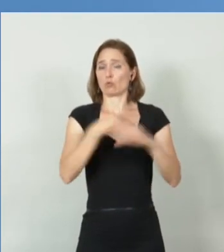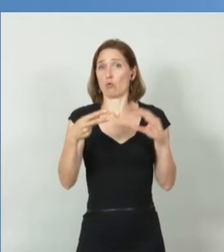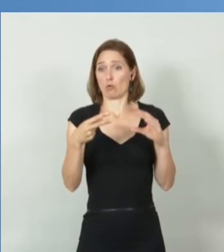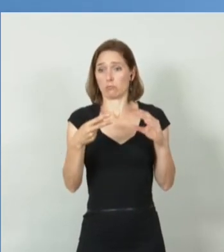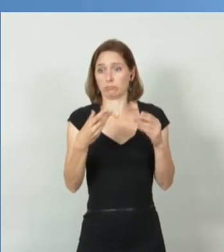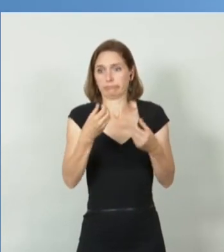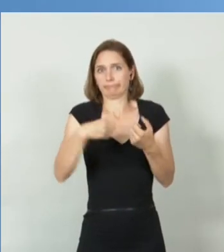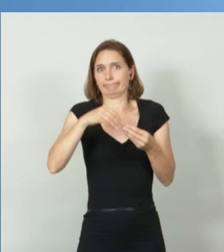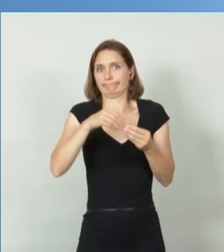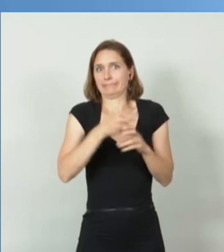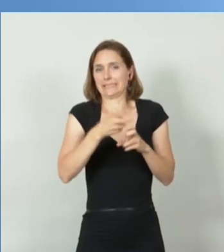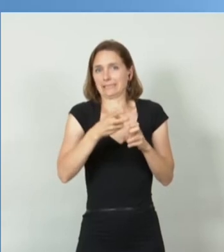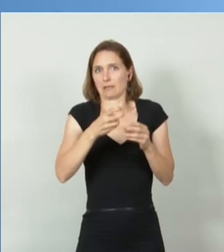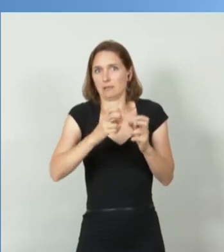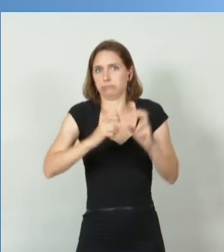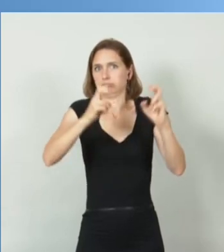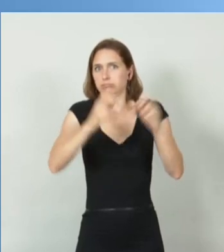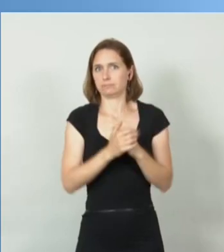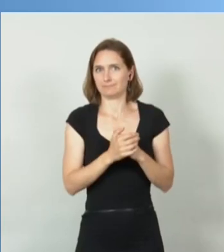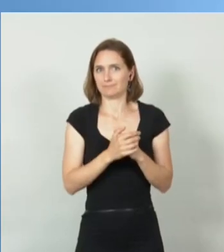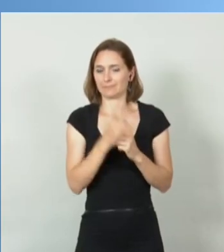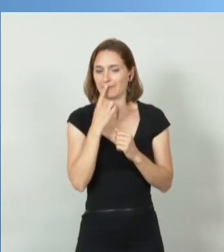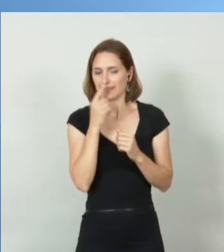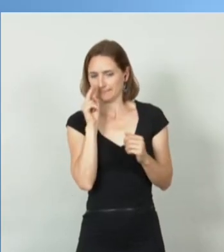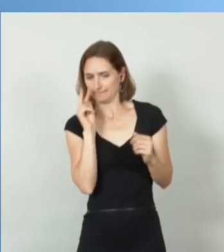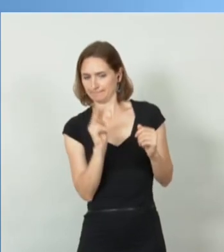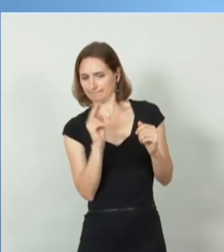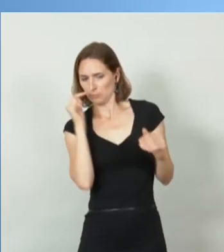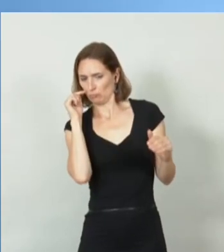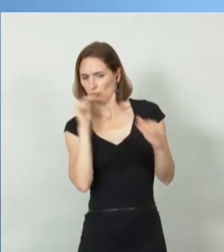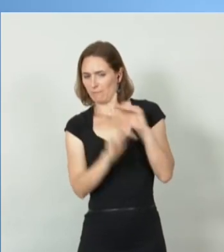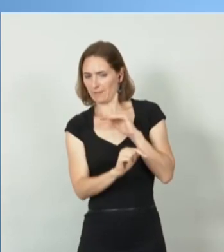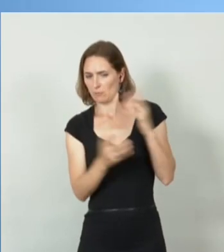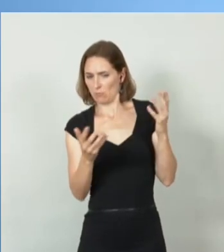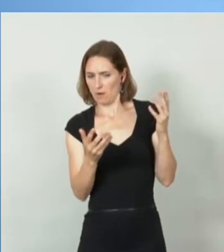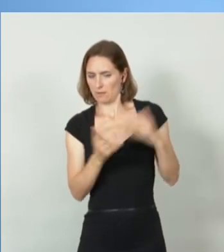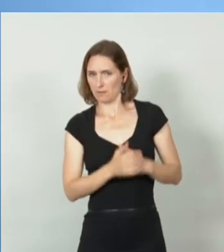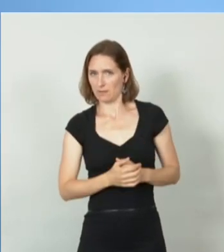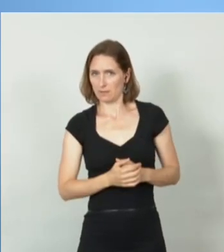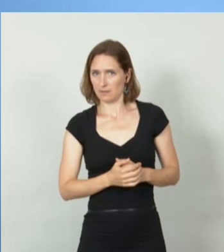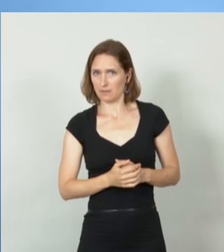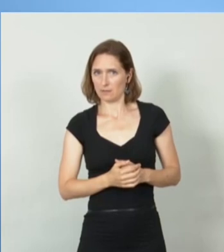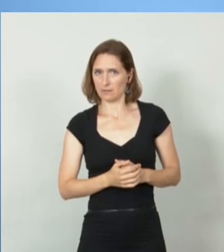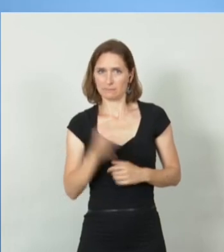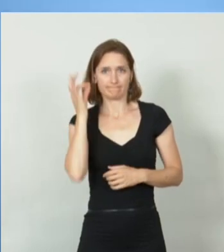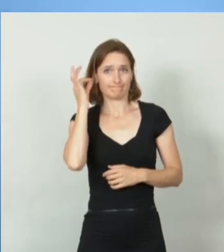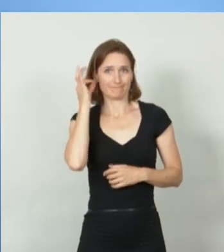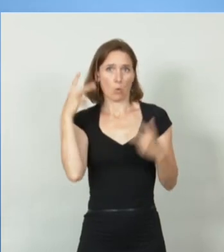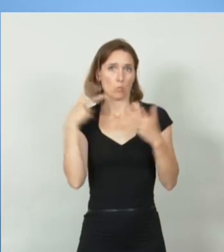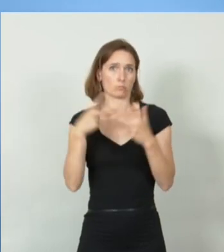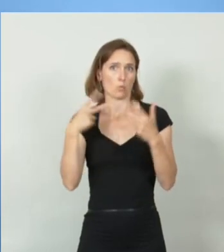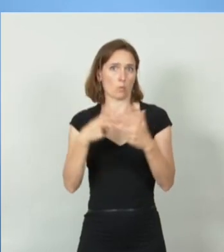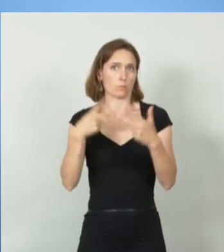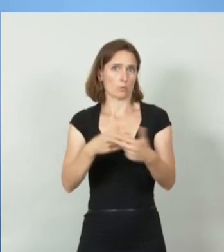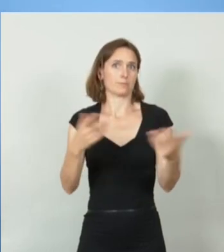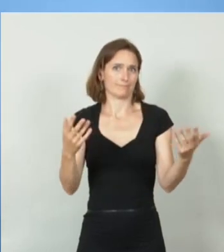nous pouvons donc déduire entre les lignes que enfin vous allez respecter dans incendie